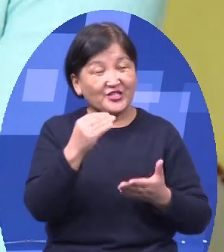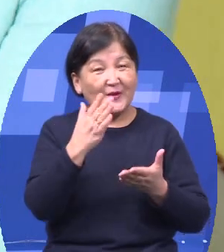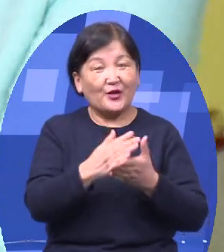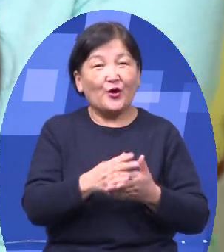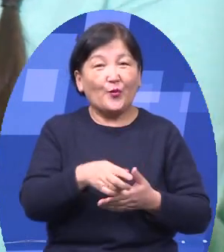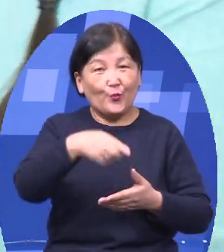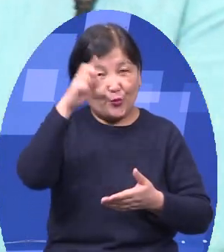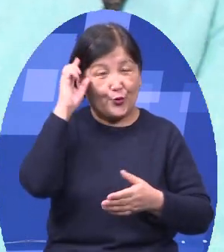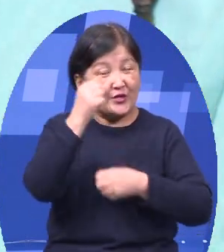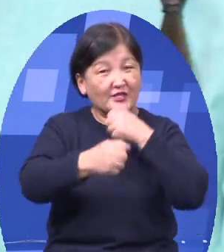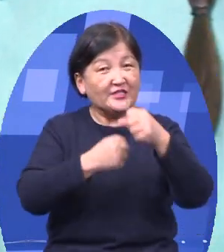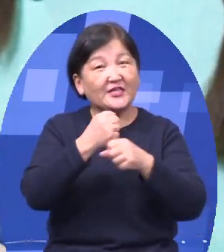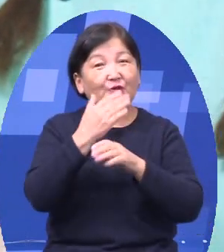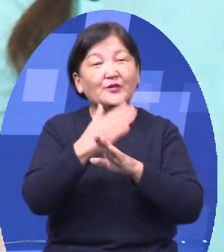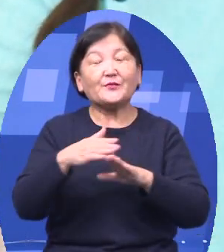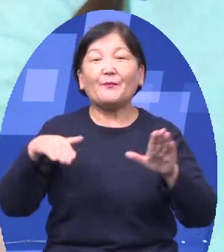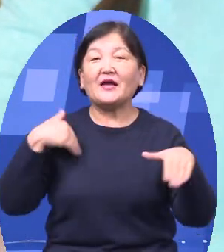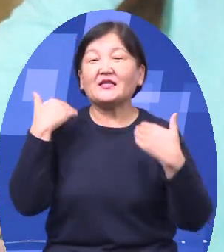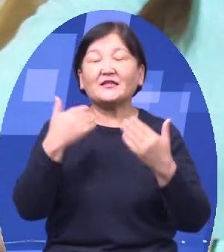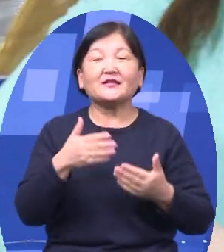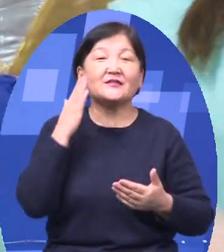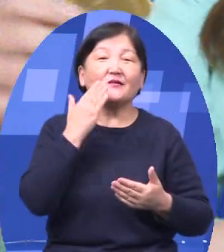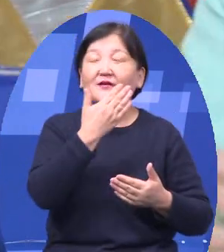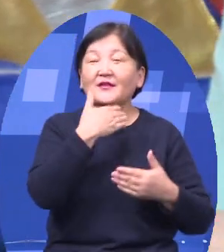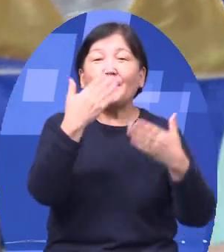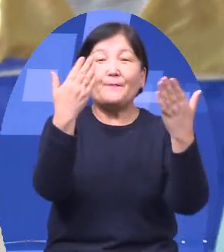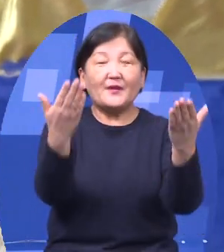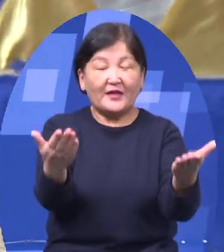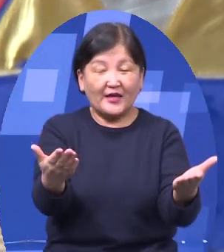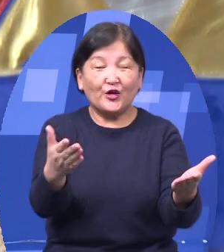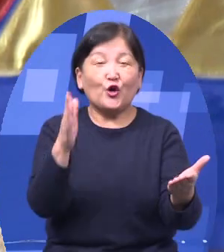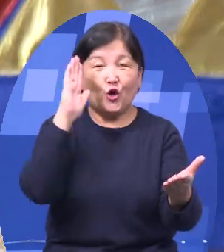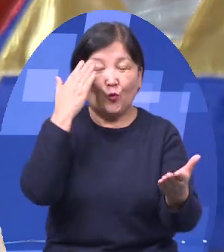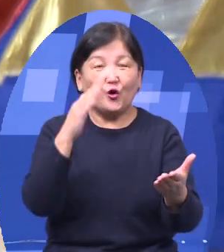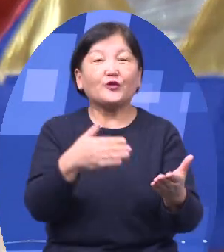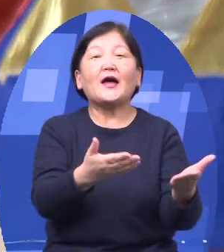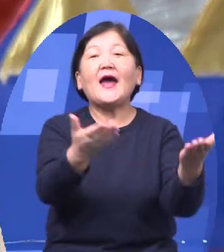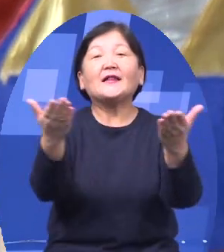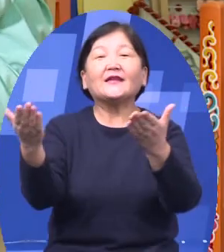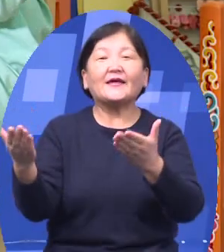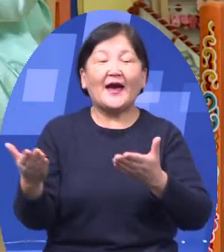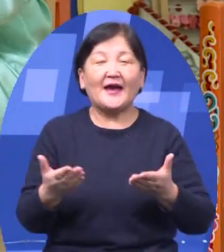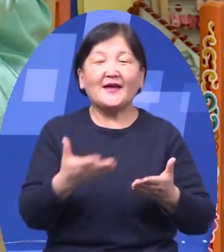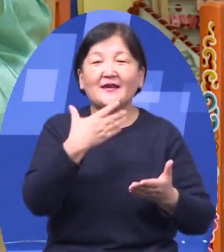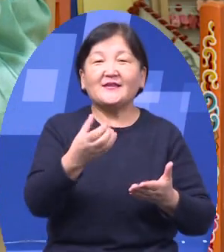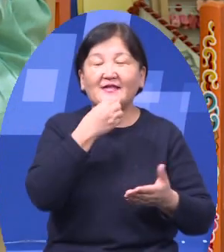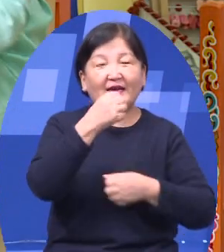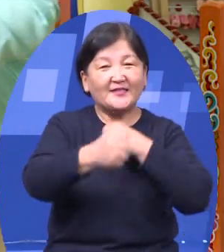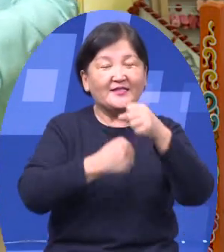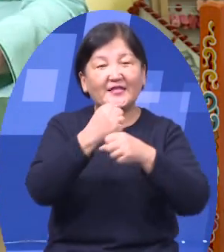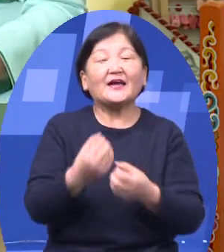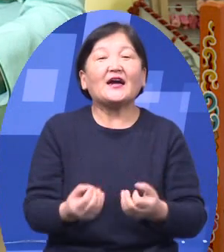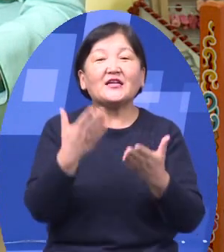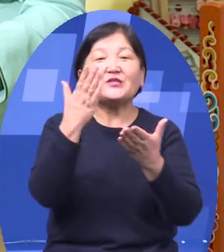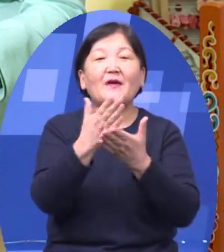Сайхан. Буурал жил морилж, буянтай жил ирж, баясгалантай шинэлсний бэлгийг альтгая өвөө. За, энэ жил ч их сайхан жил гарч